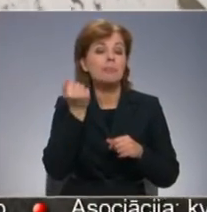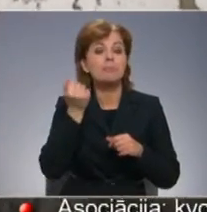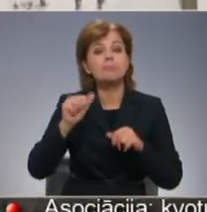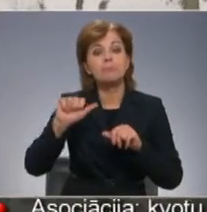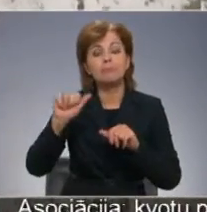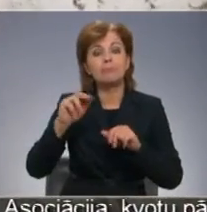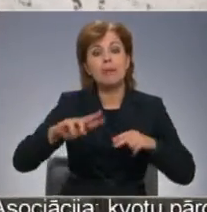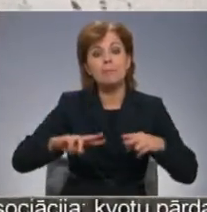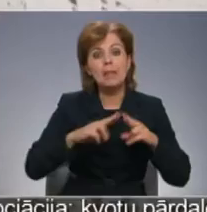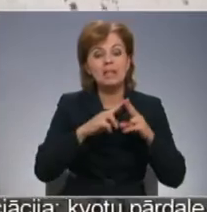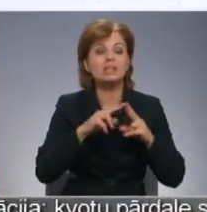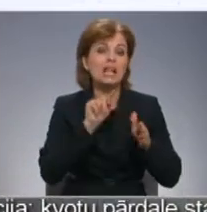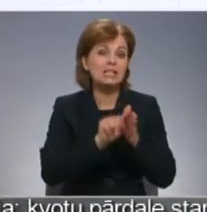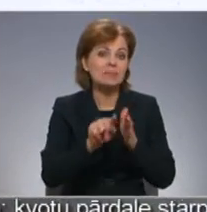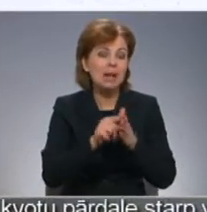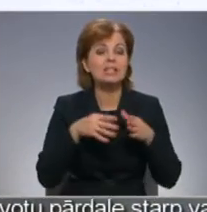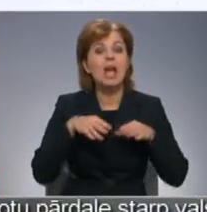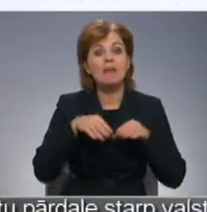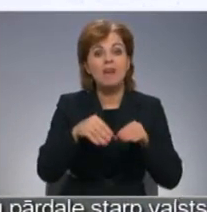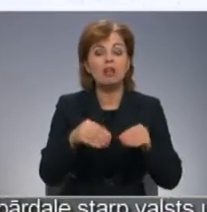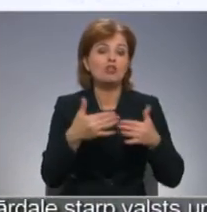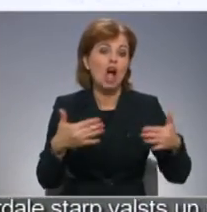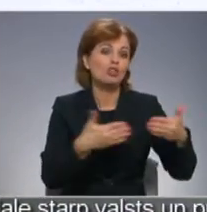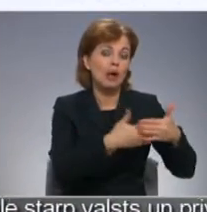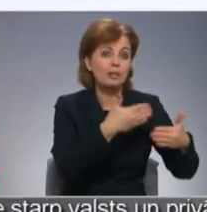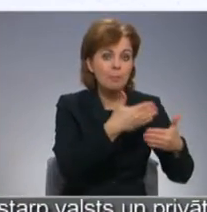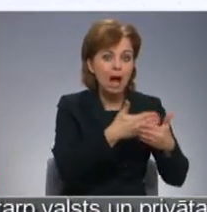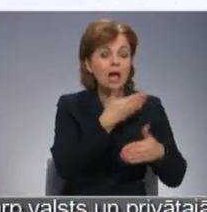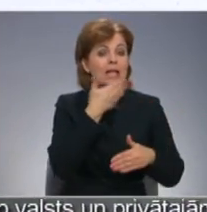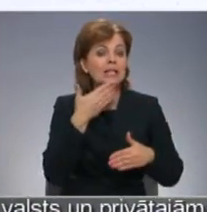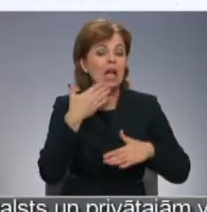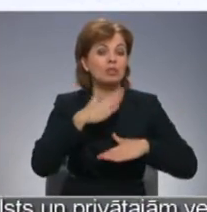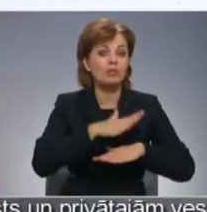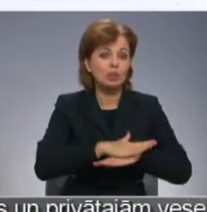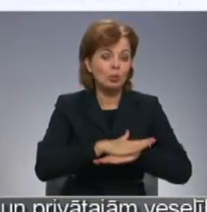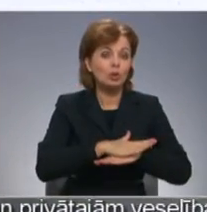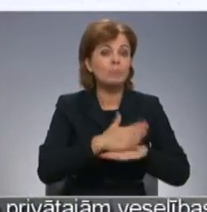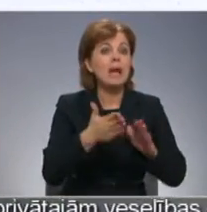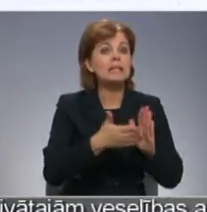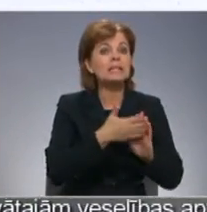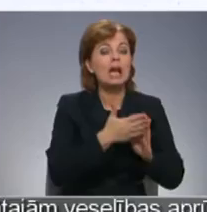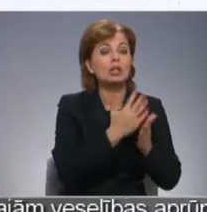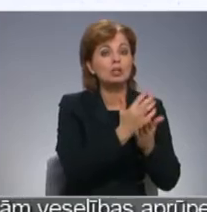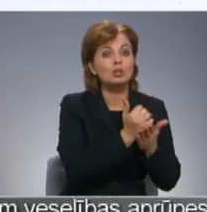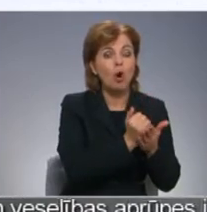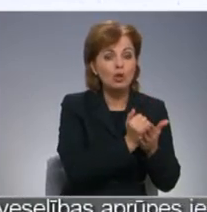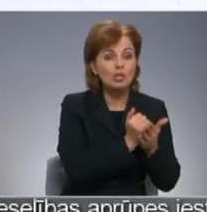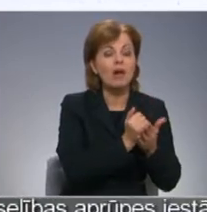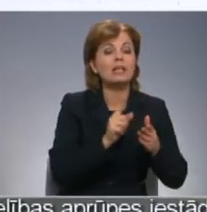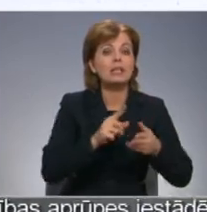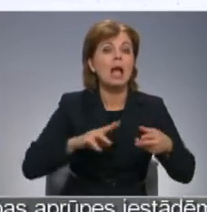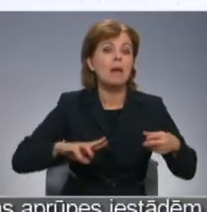2 gadus arī ir veikti dažādi darbi. Mūra rietumu dienvidu sienas konservācijai ir veikta jau